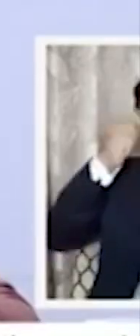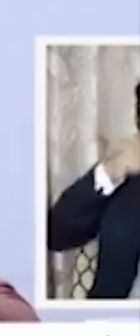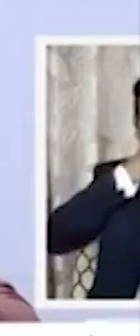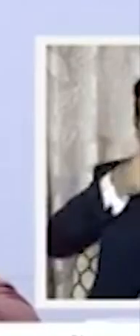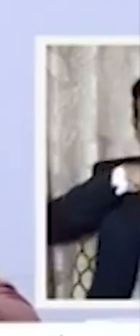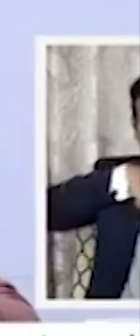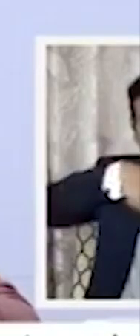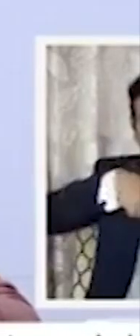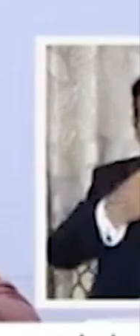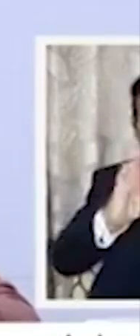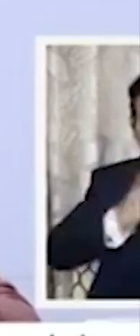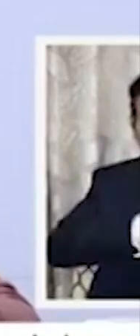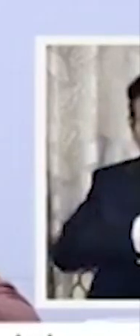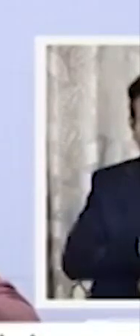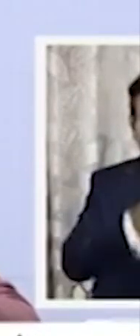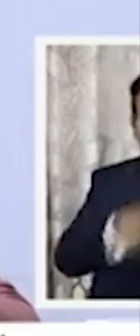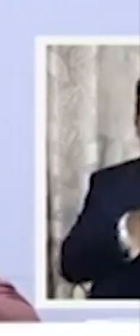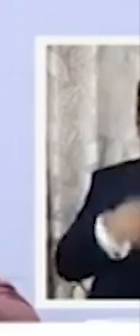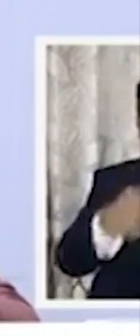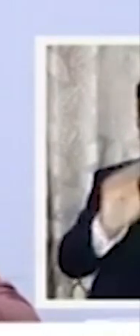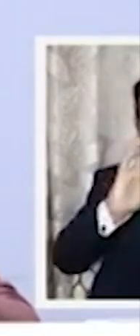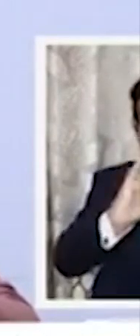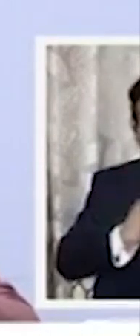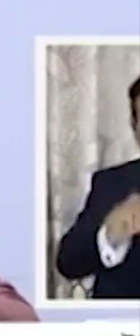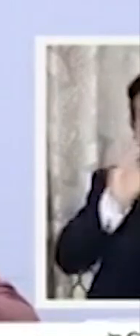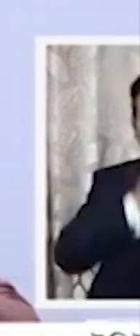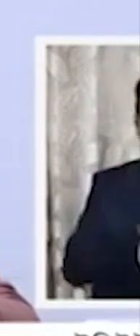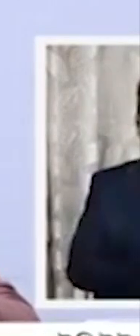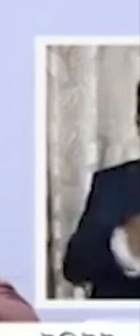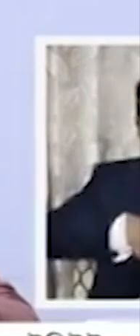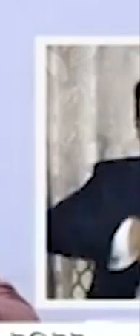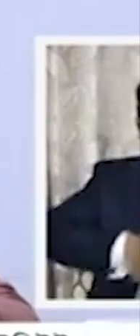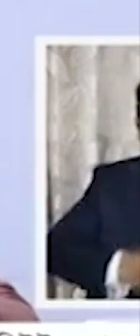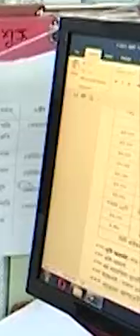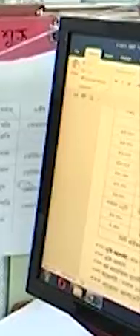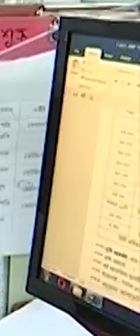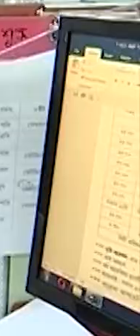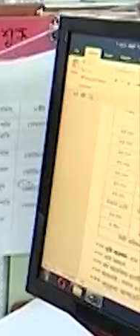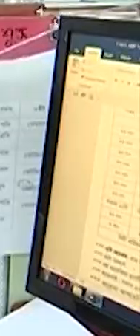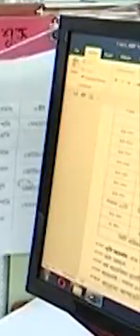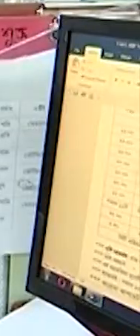কথা বলেছে স্বাস্থ্য অধিদপ্তর। বন্যার সময় বিভিন্ন প্রকার পানিবাহিত রোগ যেমন ডায়রিয়া। ইমরুল কায়েস, বাংলাভিশন, ঢাকা।